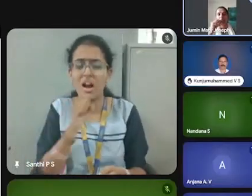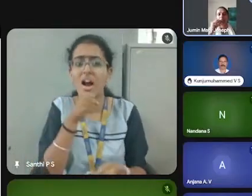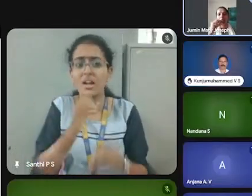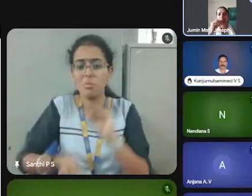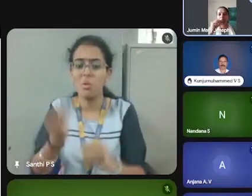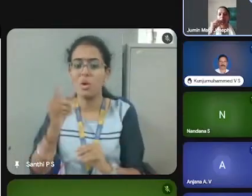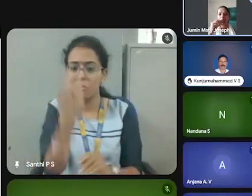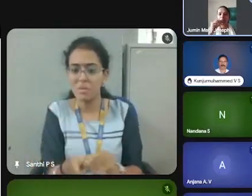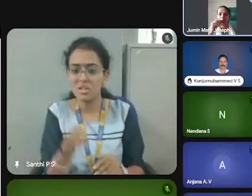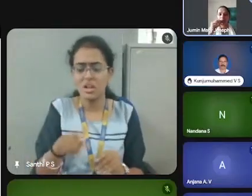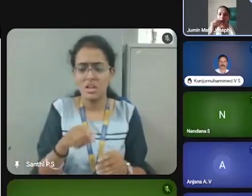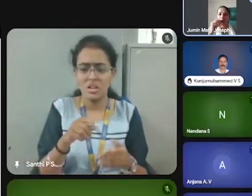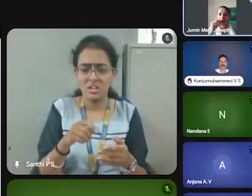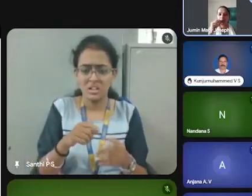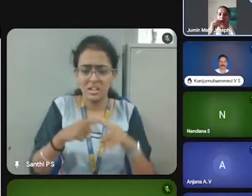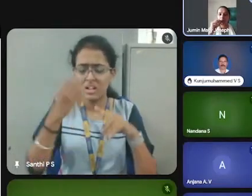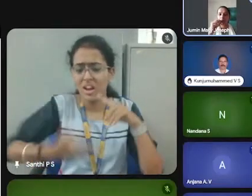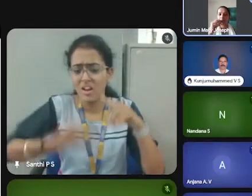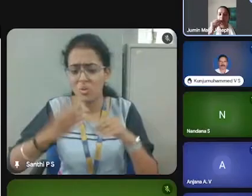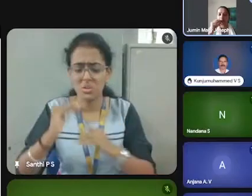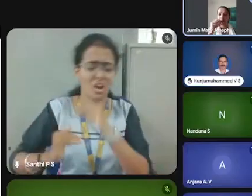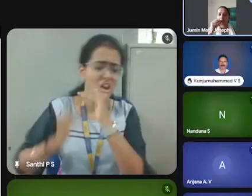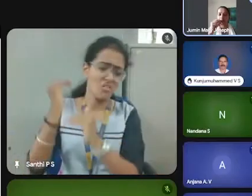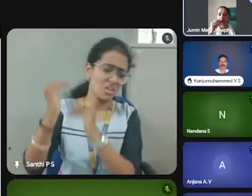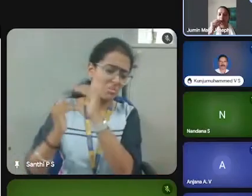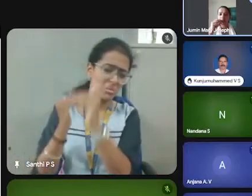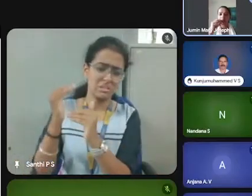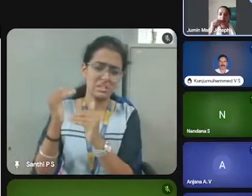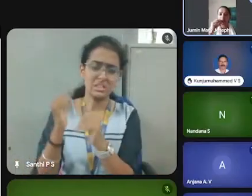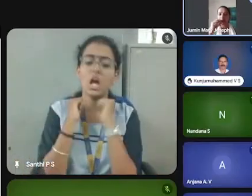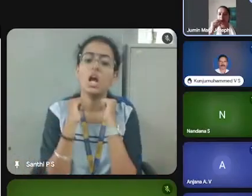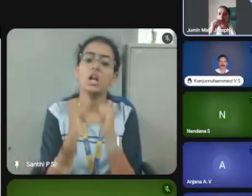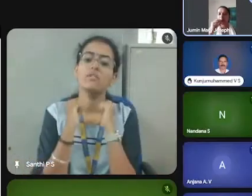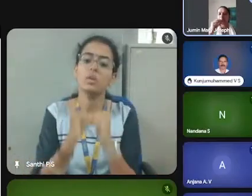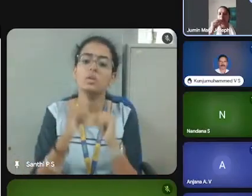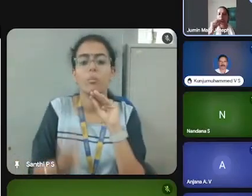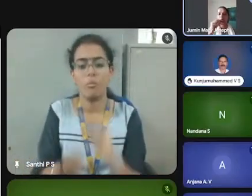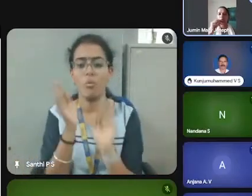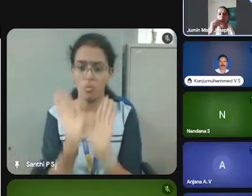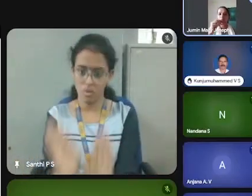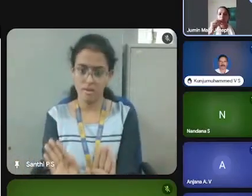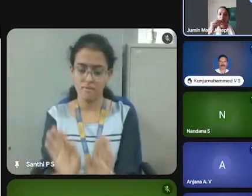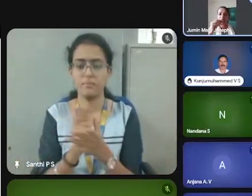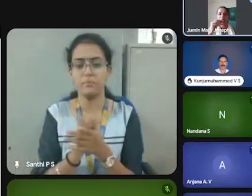അഡൾട്ട് സ്റ്റേജിൽ വരുമ്പം ട്രെയിനിങ്ങിലൂടെ ഇംപ്രൂവ്മെന്റ് എന്ന് പറയുന്നത് അതിനകത്ത് ഡിഫിക്കൽട്ടീസ് ഉണ്ട്. അപ്പൊ കൂടുതലും എന്താണ്